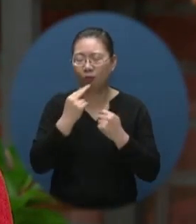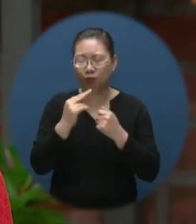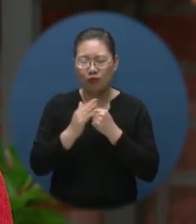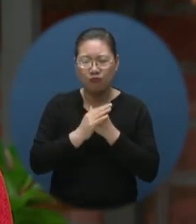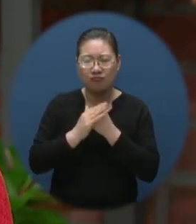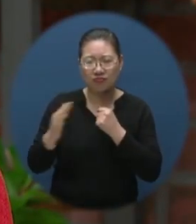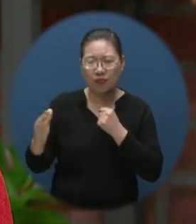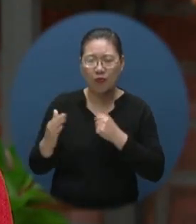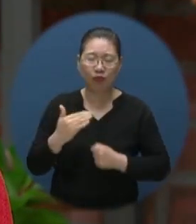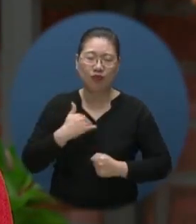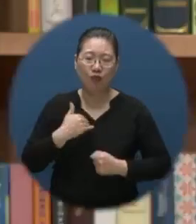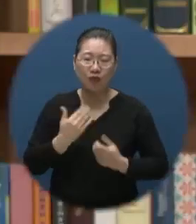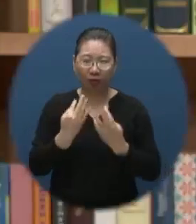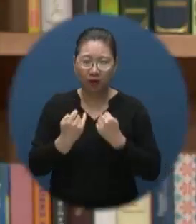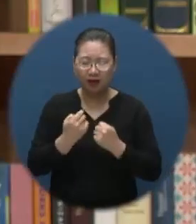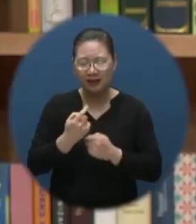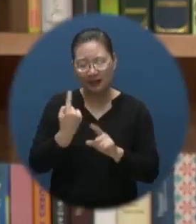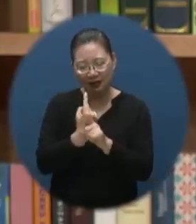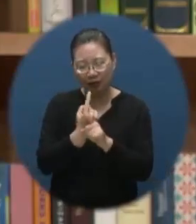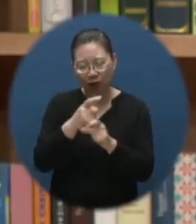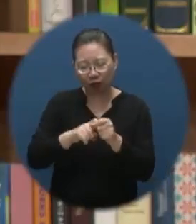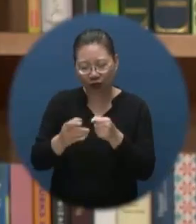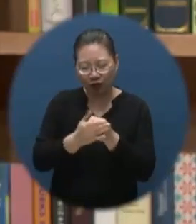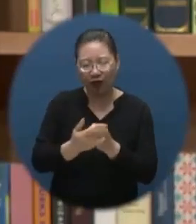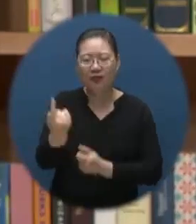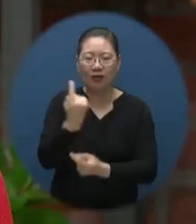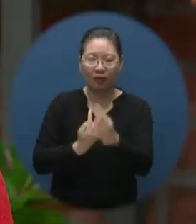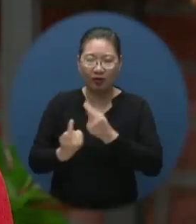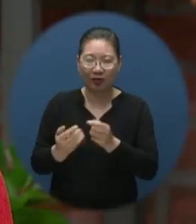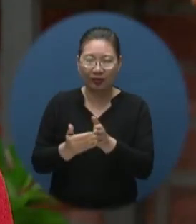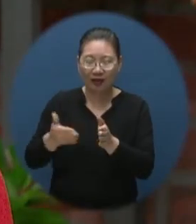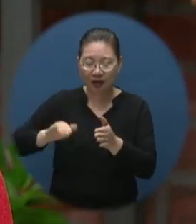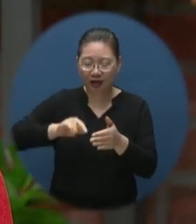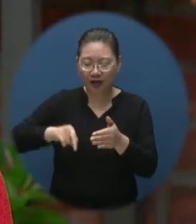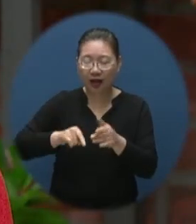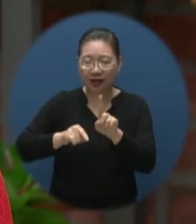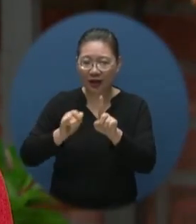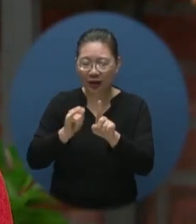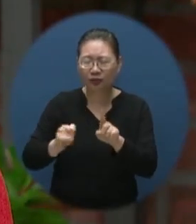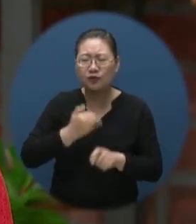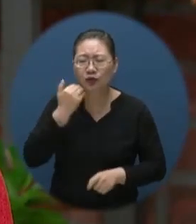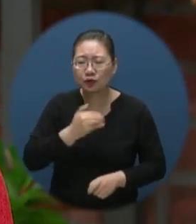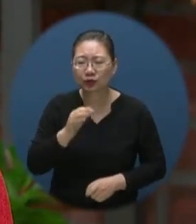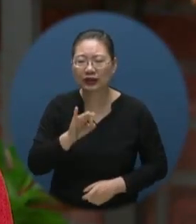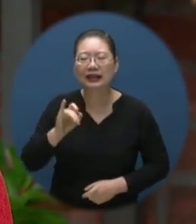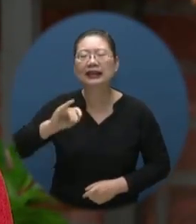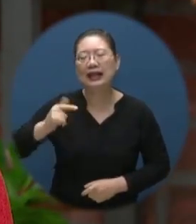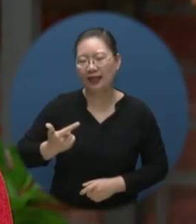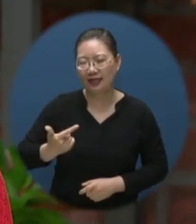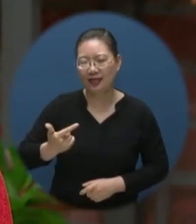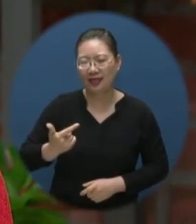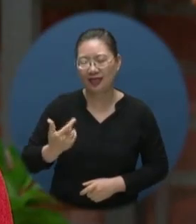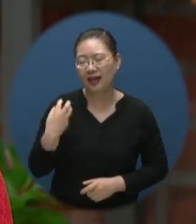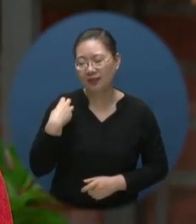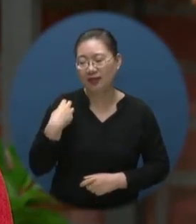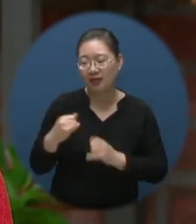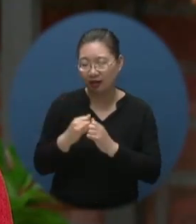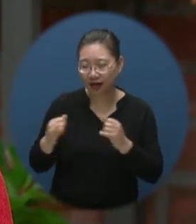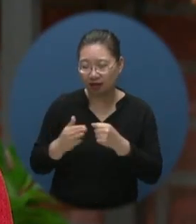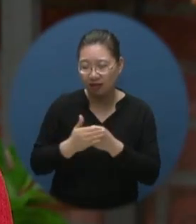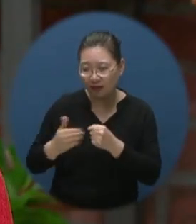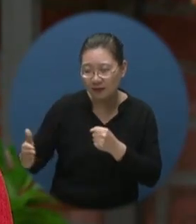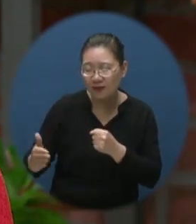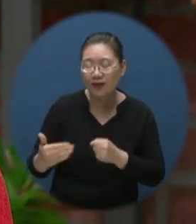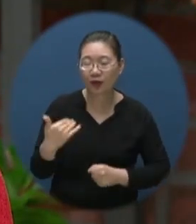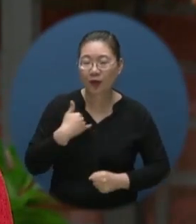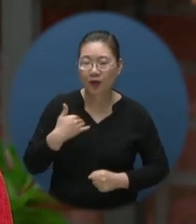없어가지고 저한테 많이 오셨어요. 예, 예. 그 중에 한 사람이 이란 대사. 오. 예. 그래서 그분이